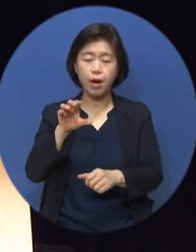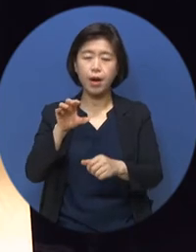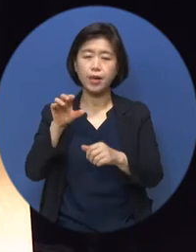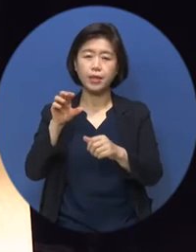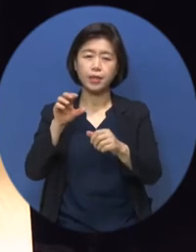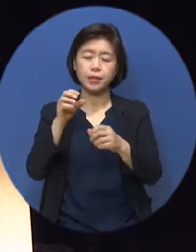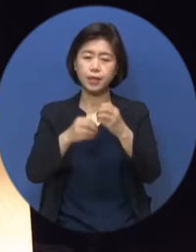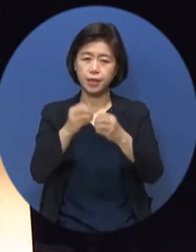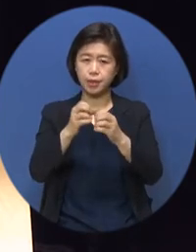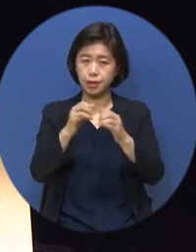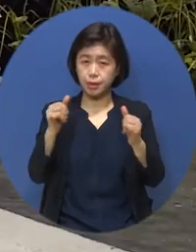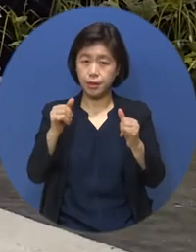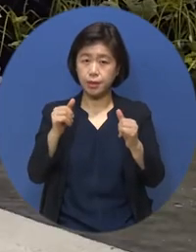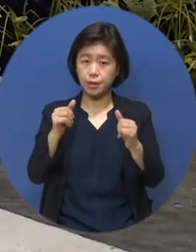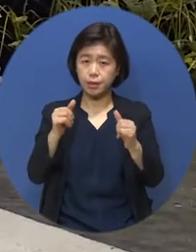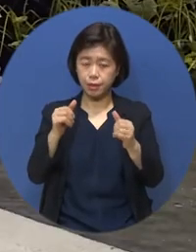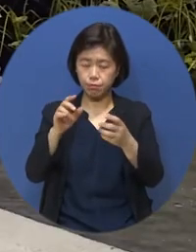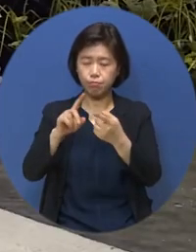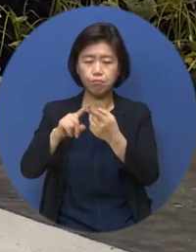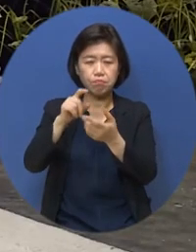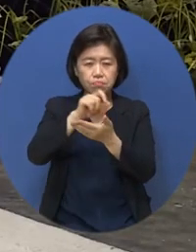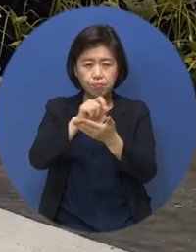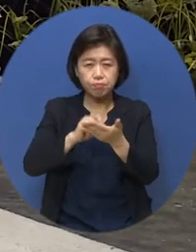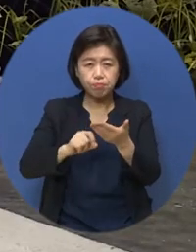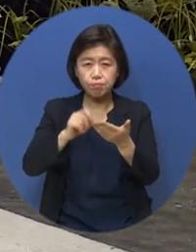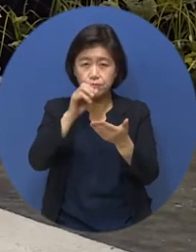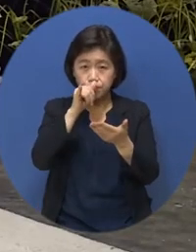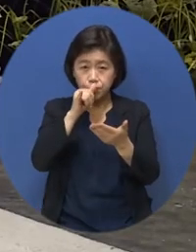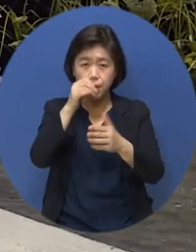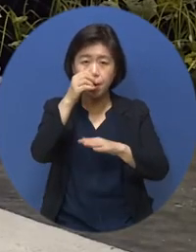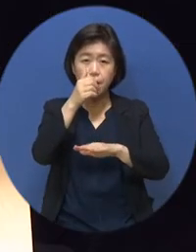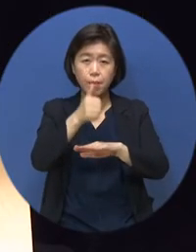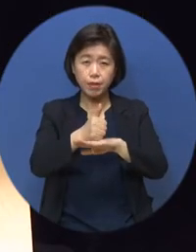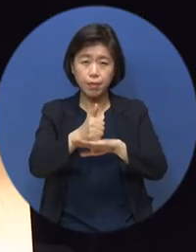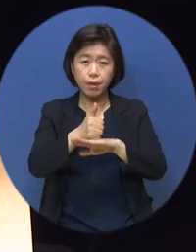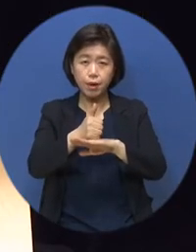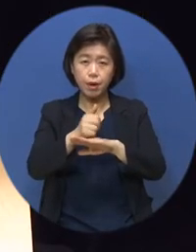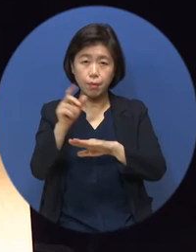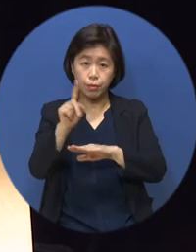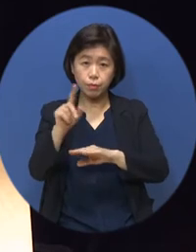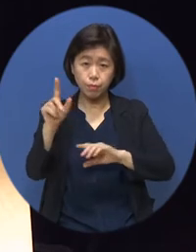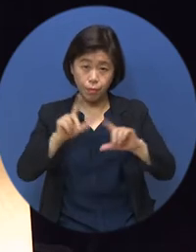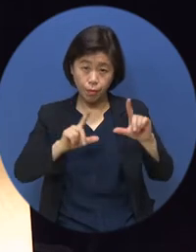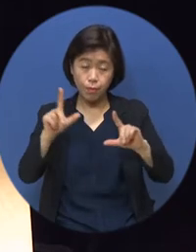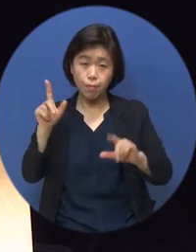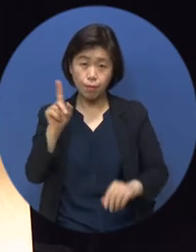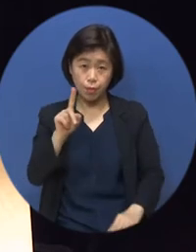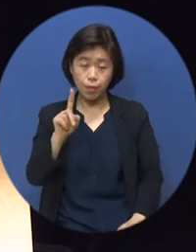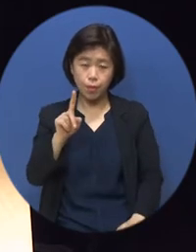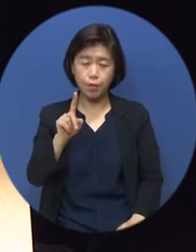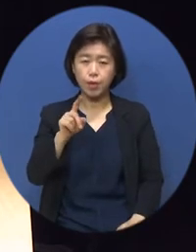마지막 흔적만 남은 석불 한 분입니다. 시인은 이 풍화를